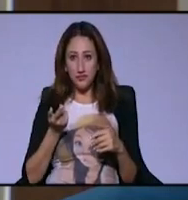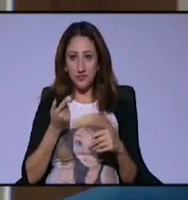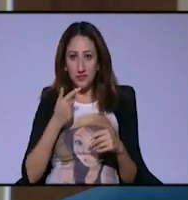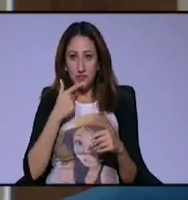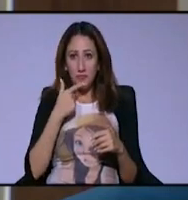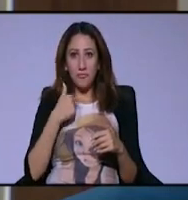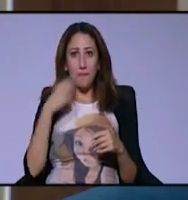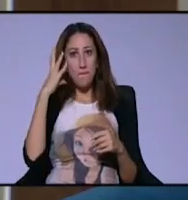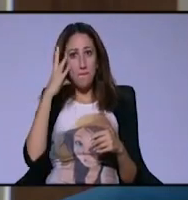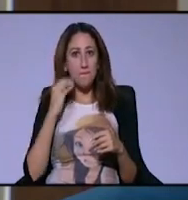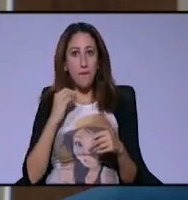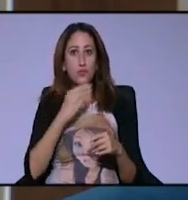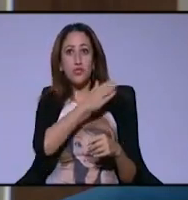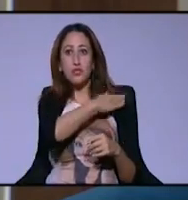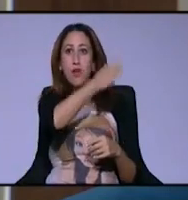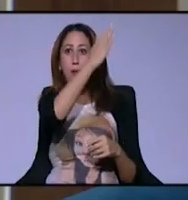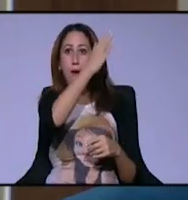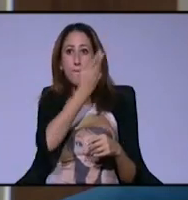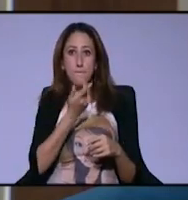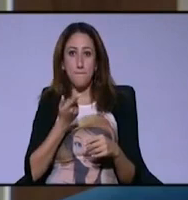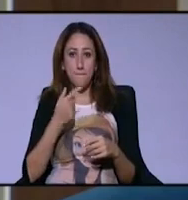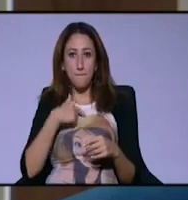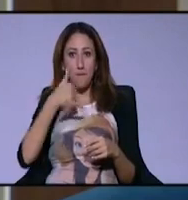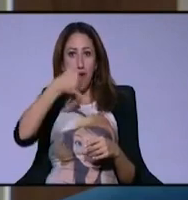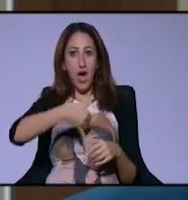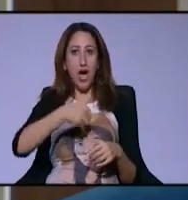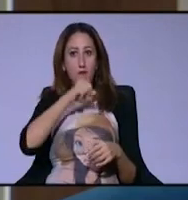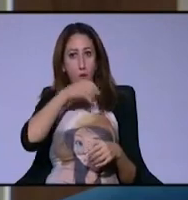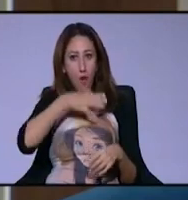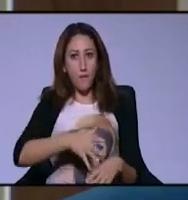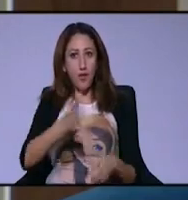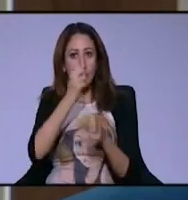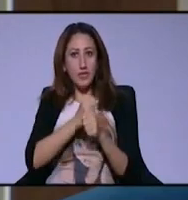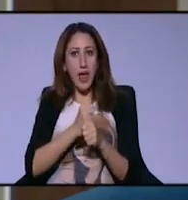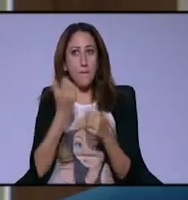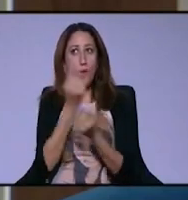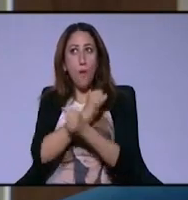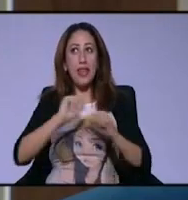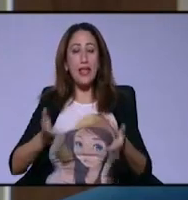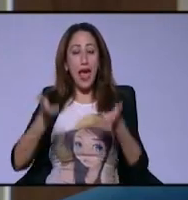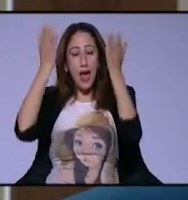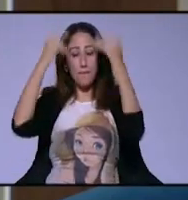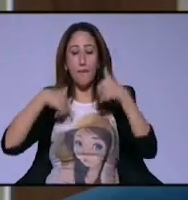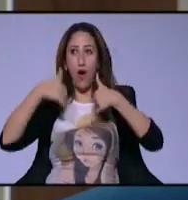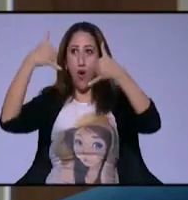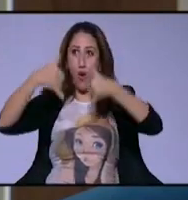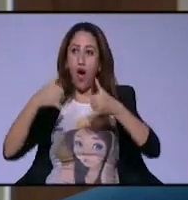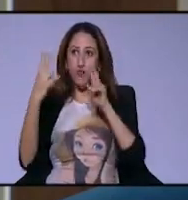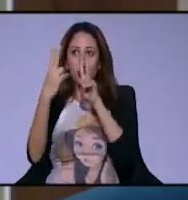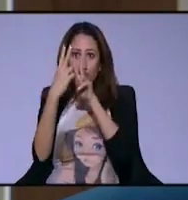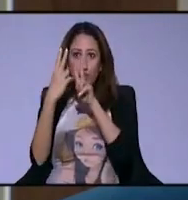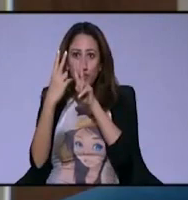يوم من الأيام لما أقف أمام النبي صلى الله عليه وسلم يوم القيامة،